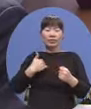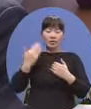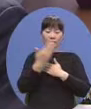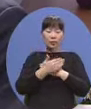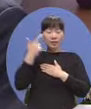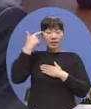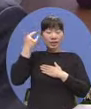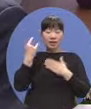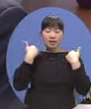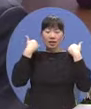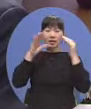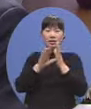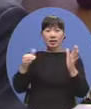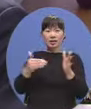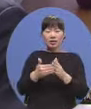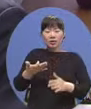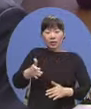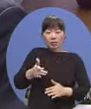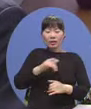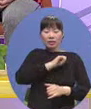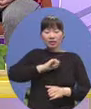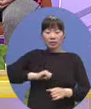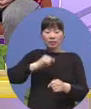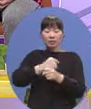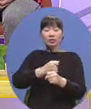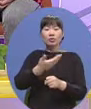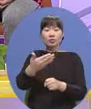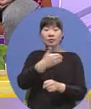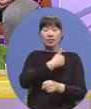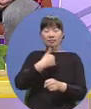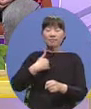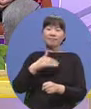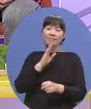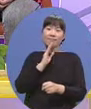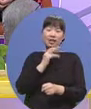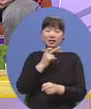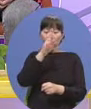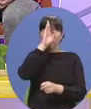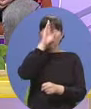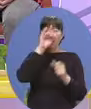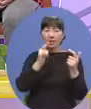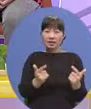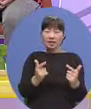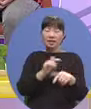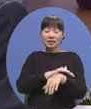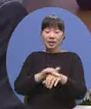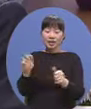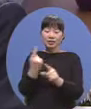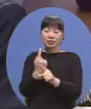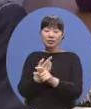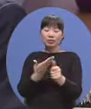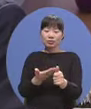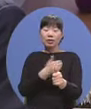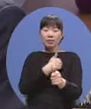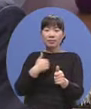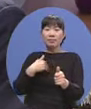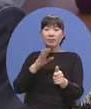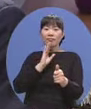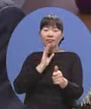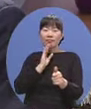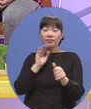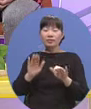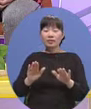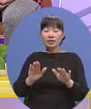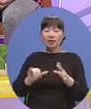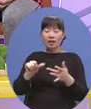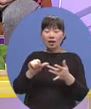뇌가 성숙이 될 때까지 소변을 참을 수 있게 만들어주면 됩니다. 이건 그걸 큰 병이 아니에요. 제대로만 치료하게 되면. 그럼 동현이 같이 좀